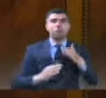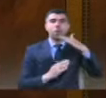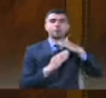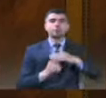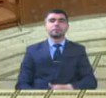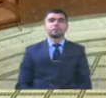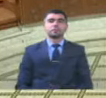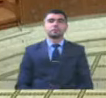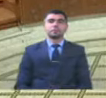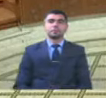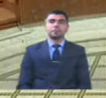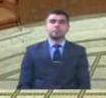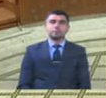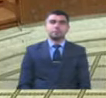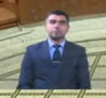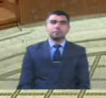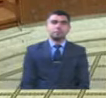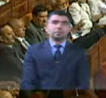وبركاته.